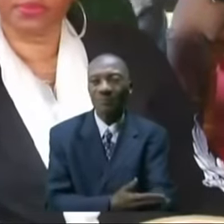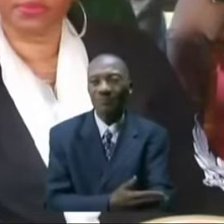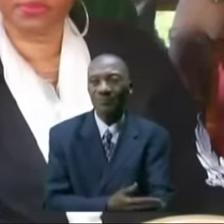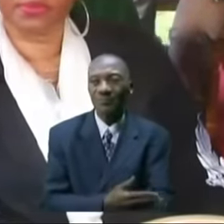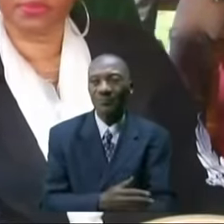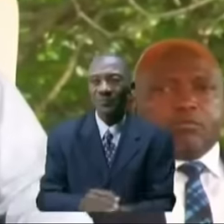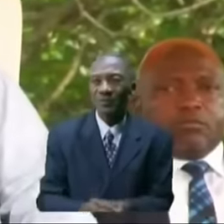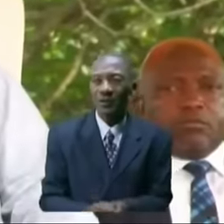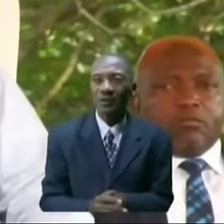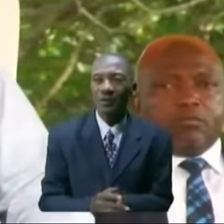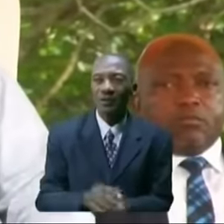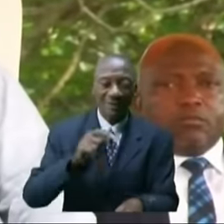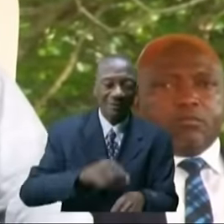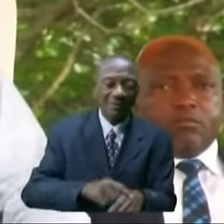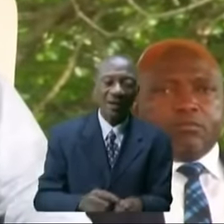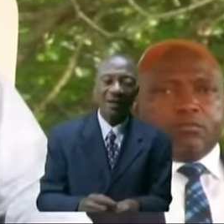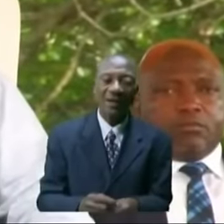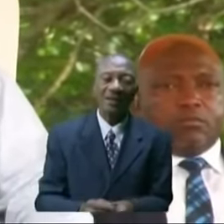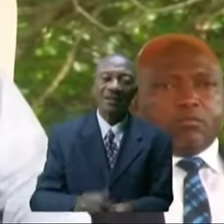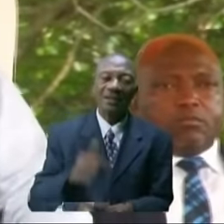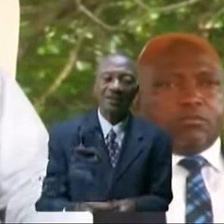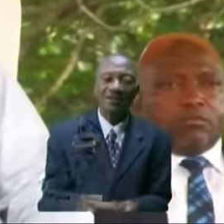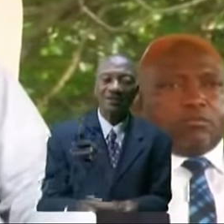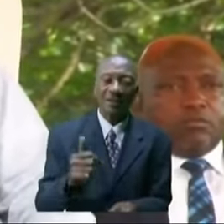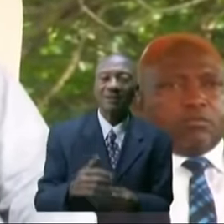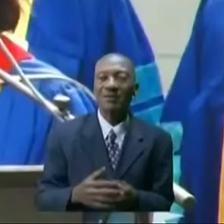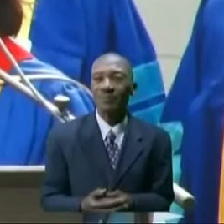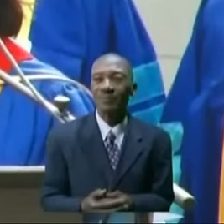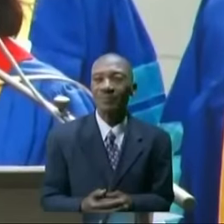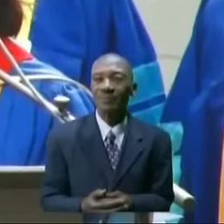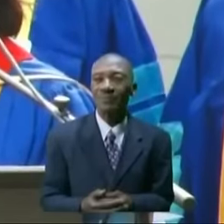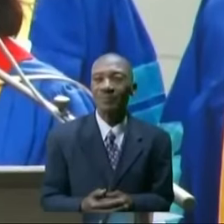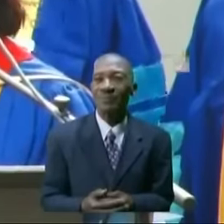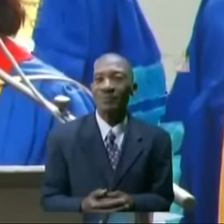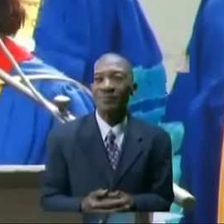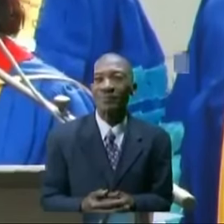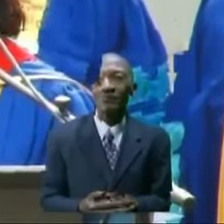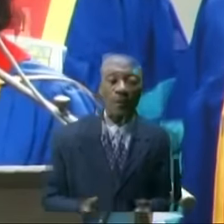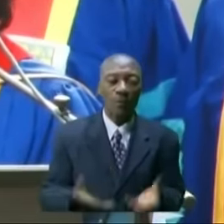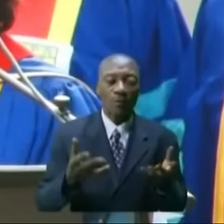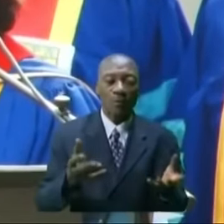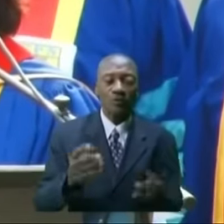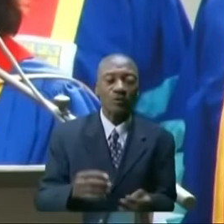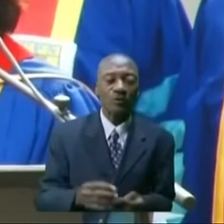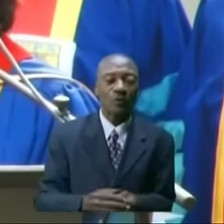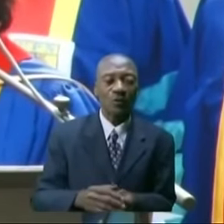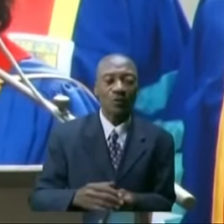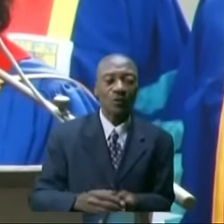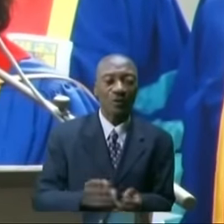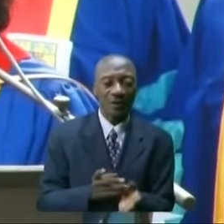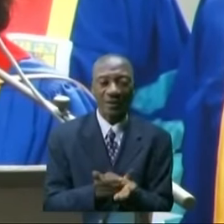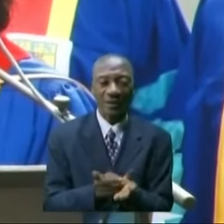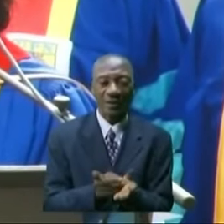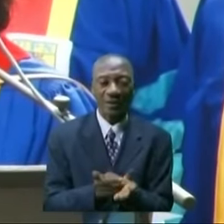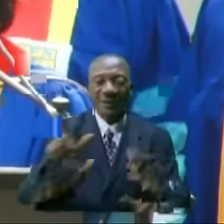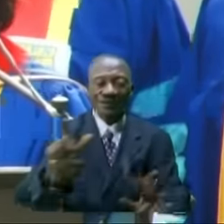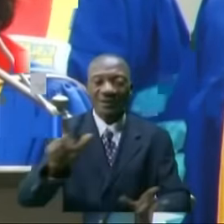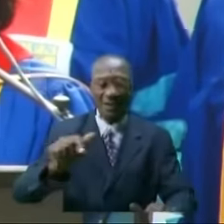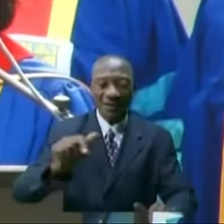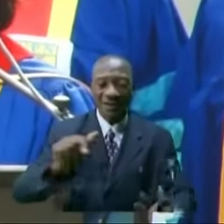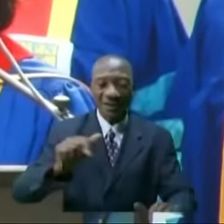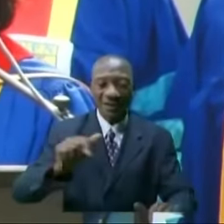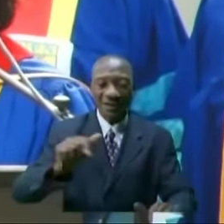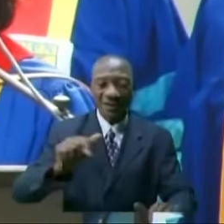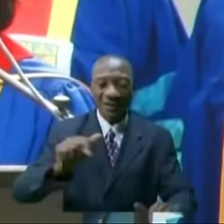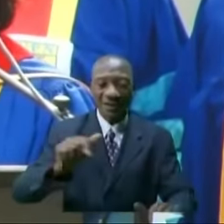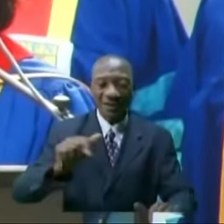du champion de l'éducation. Sur proposition du département des sciences de l'éducation, les conseils extraordinaires